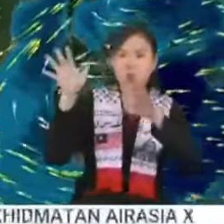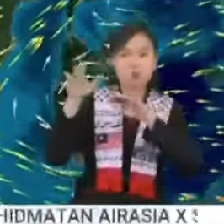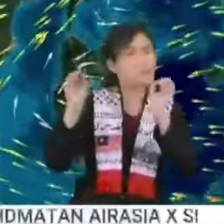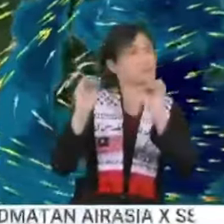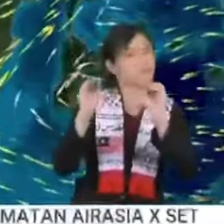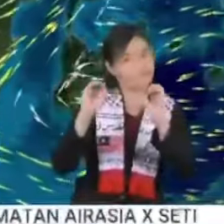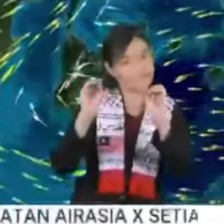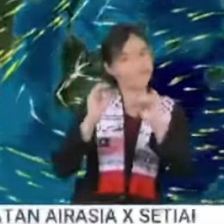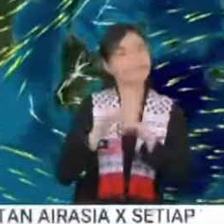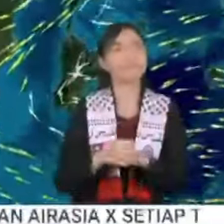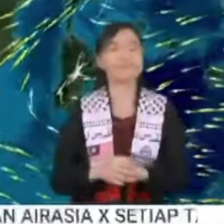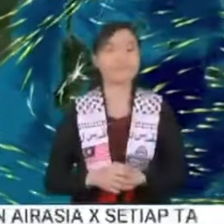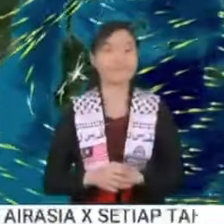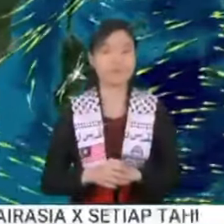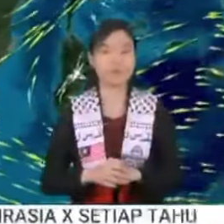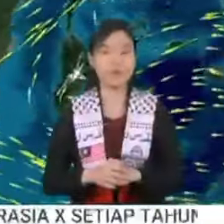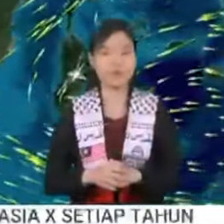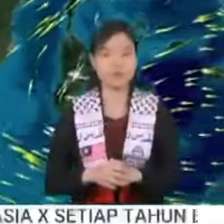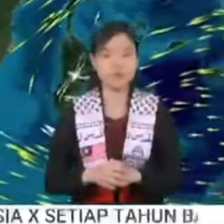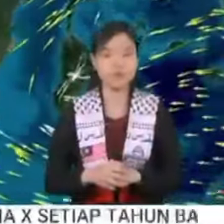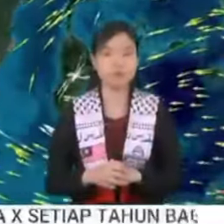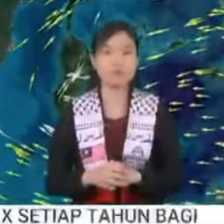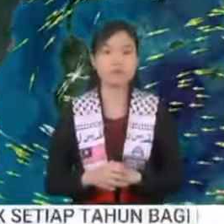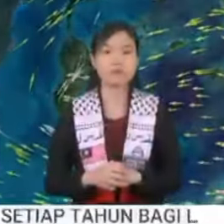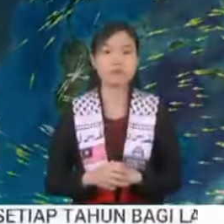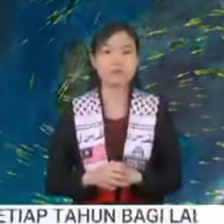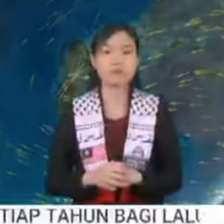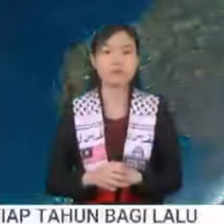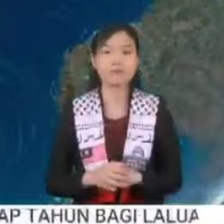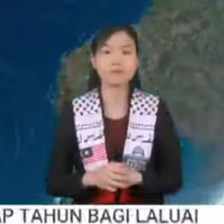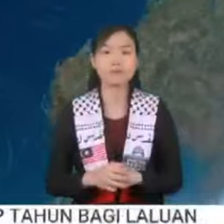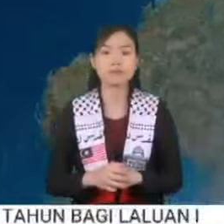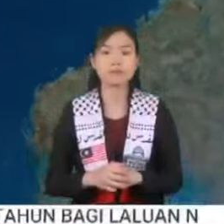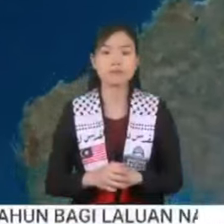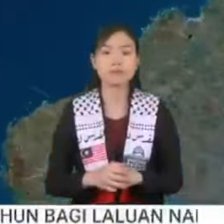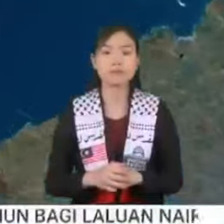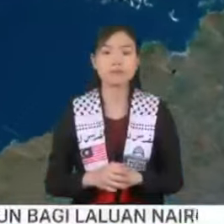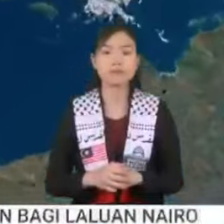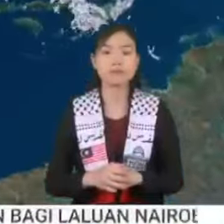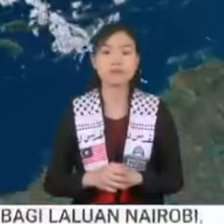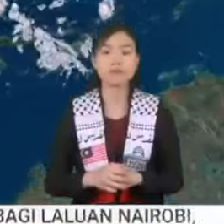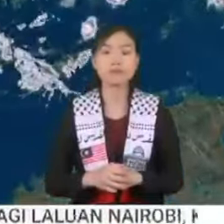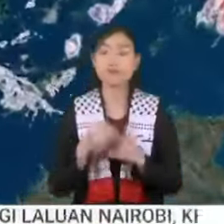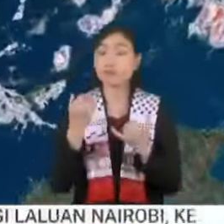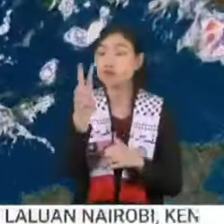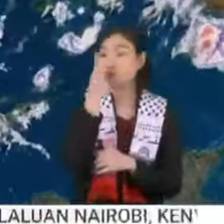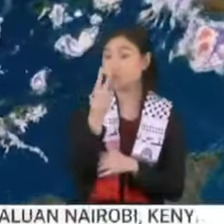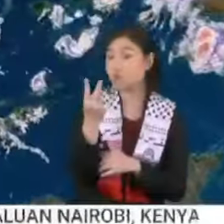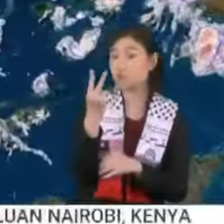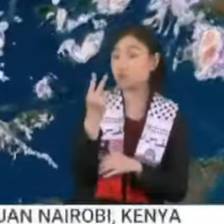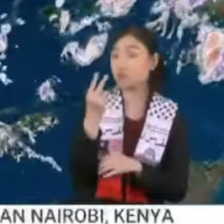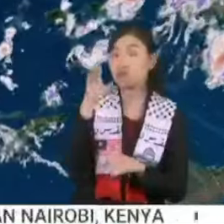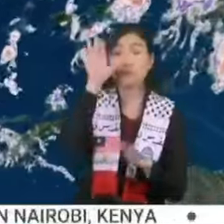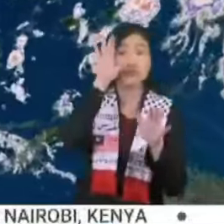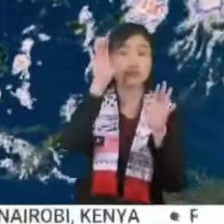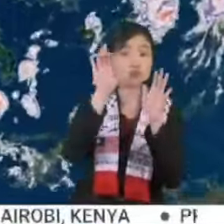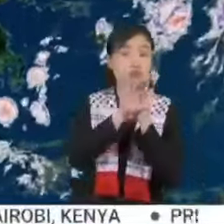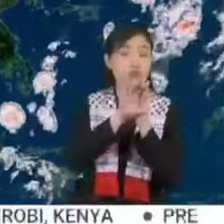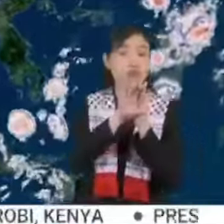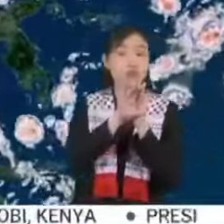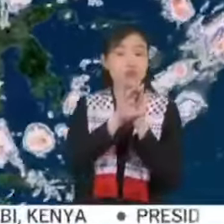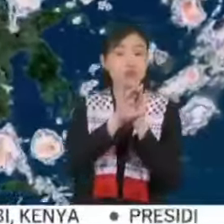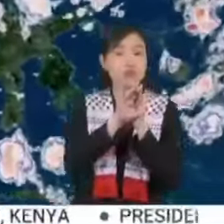laut bergelar dikeluarkan oleh jabatan kami buat masa ini. Baiklah, kita beralih pula dengan melihat kepada imej satelit